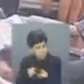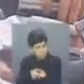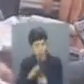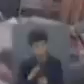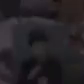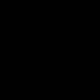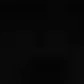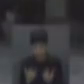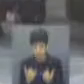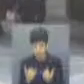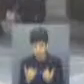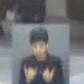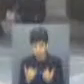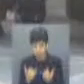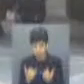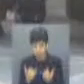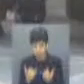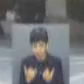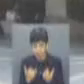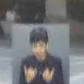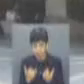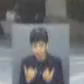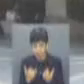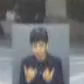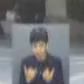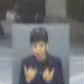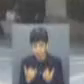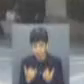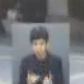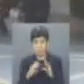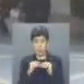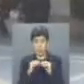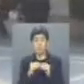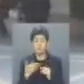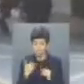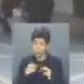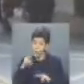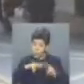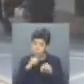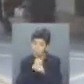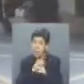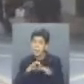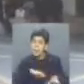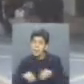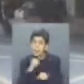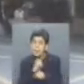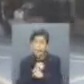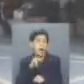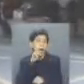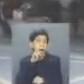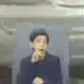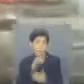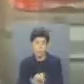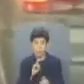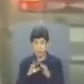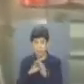ทบ. ขณะที่การประชุมคณะรัฐมนตรีในวันนี้ส่วนใหญ่มีการพิจารณาเรื่องการบริหารจัดการน้ำโดยจะพูดถึง